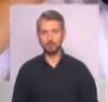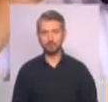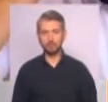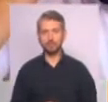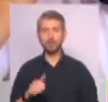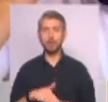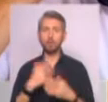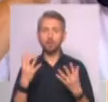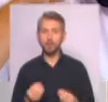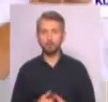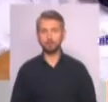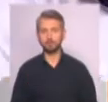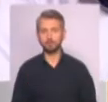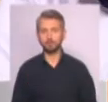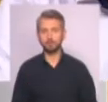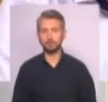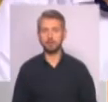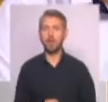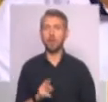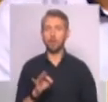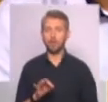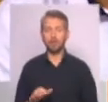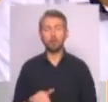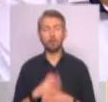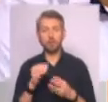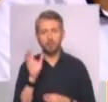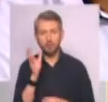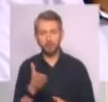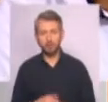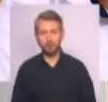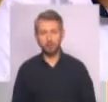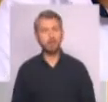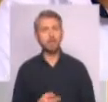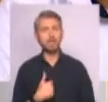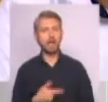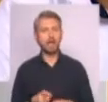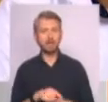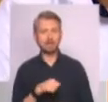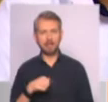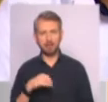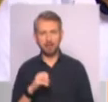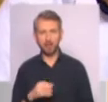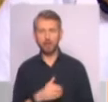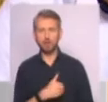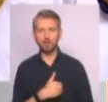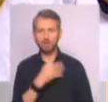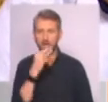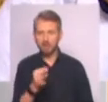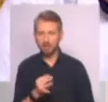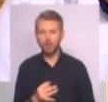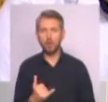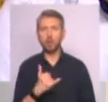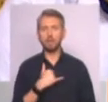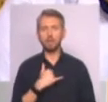Доброго дня. Алло. Да, доброго дня, ми слухаємо вас. Я это самое хочу сказать. У меня